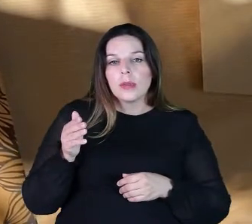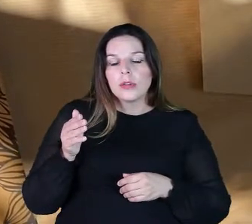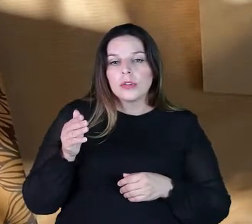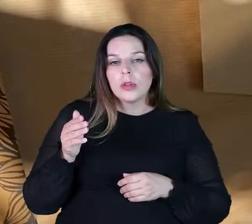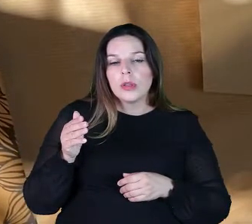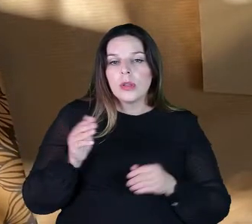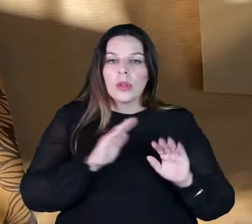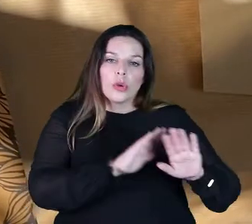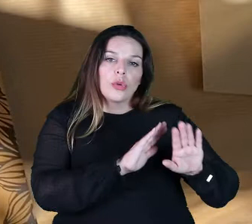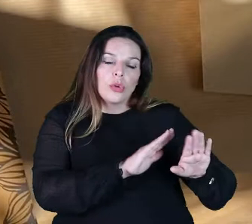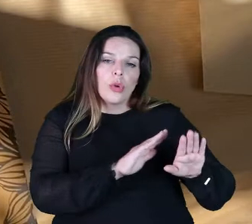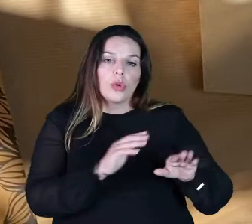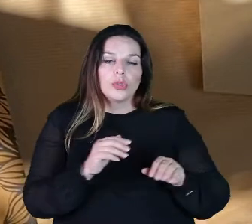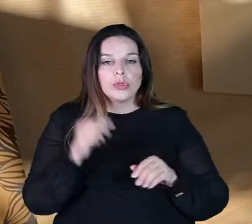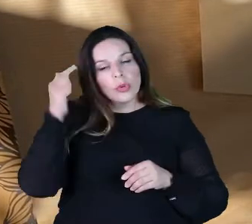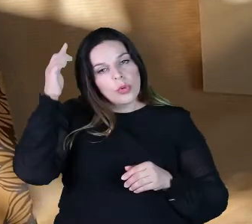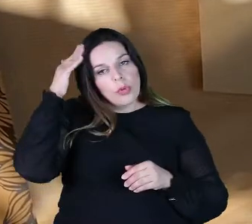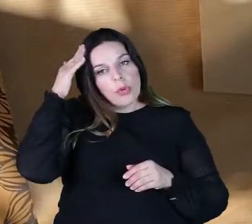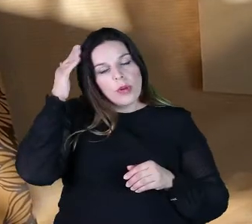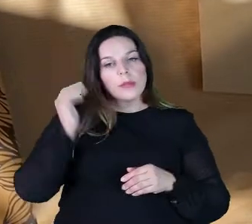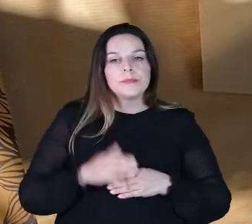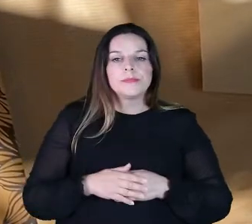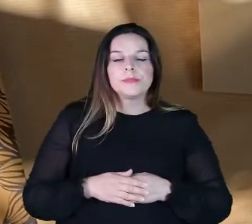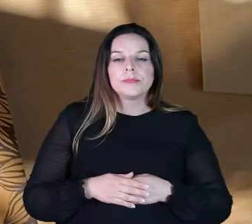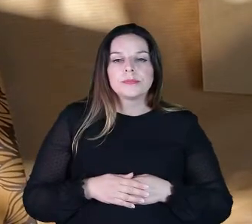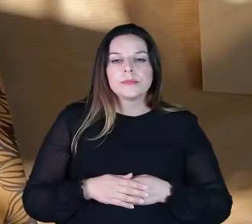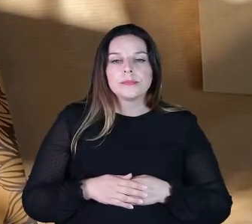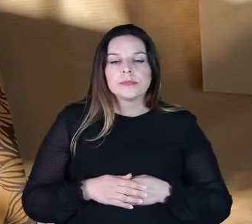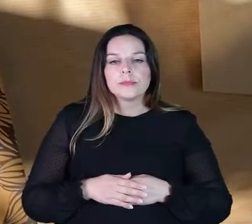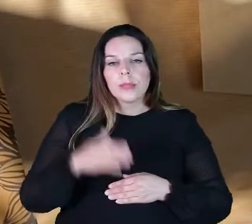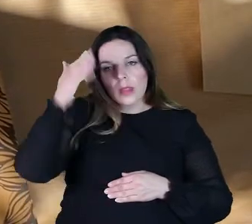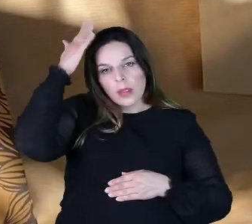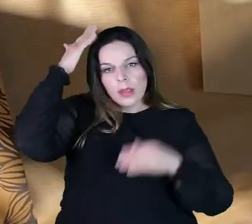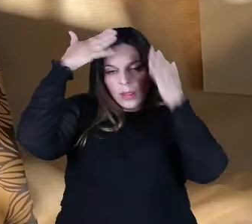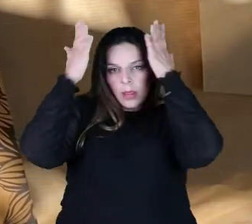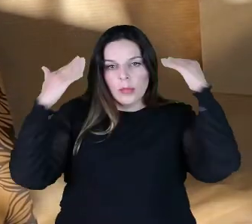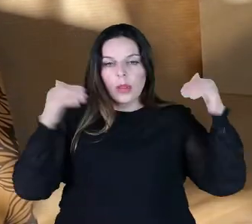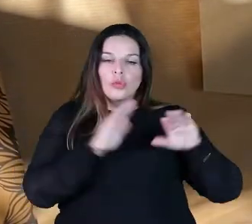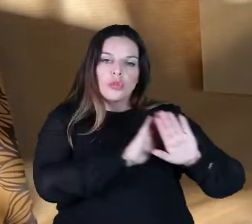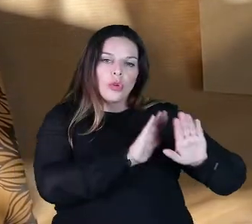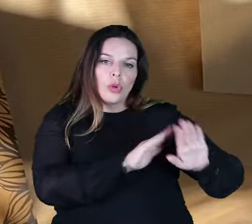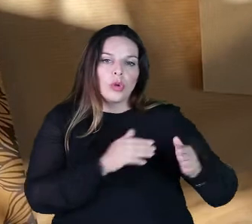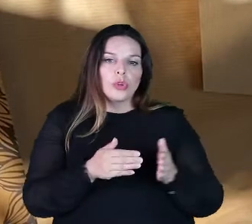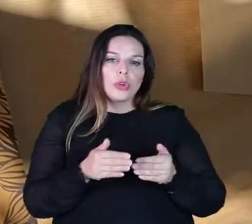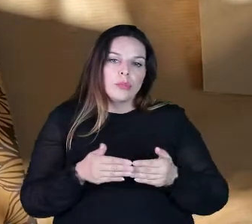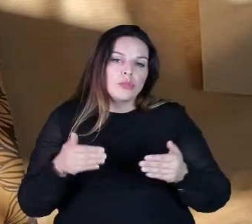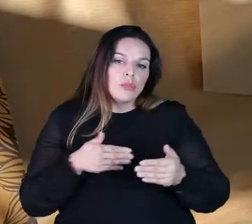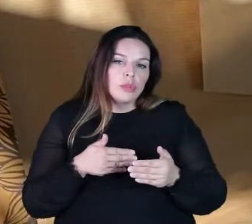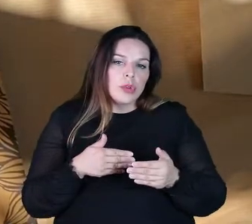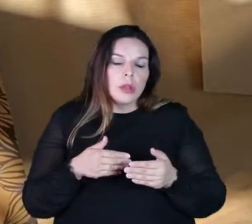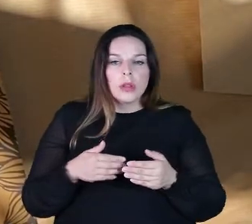chronił głowę. Kapelusz przede wszystkim służy do tego, żeby chronić głowę przed deszczem, słońcem, może